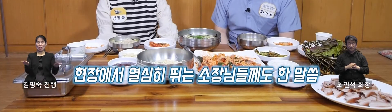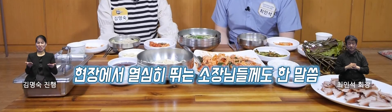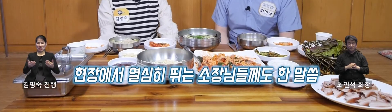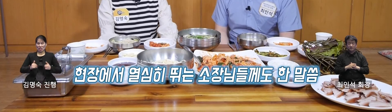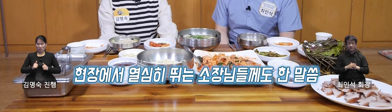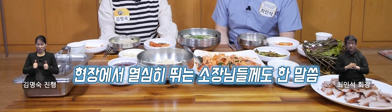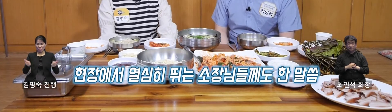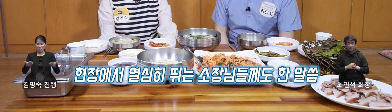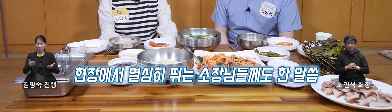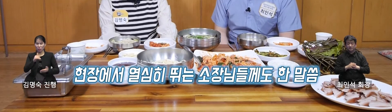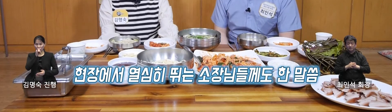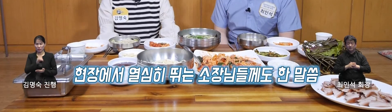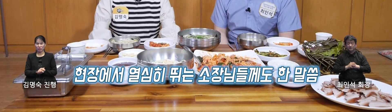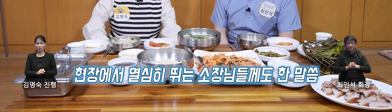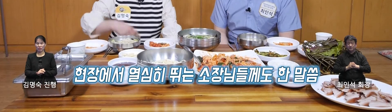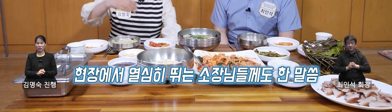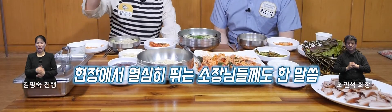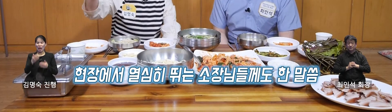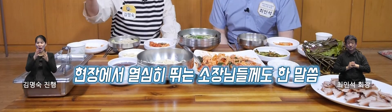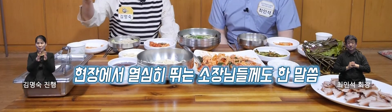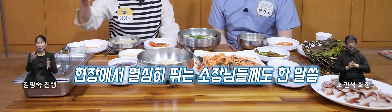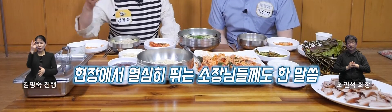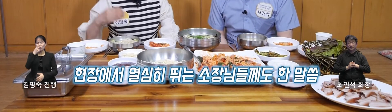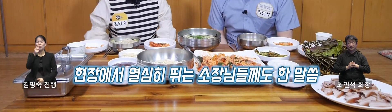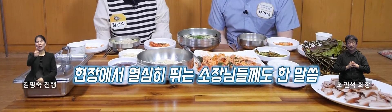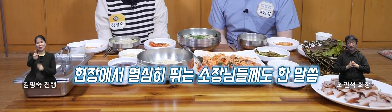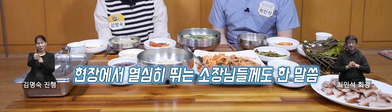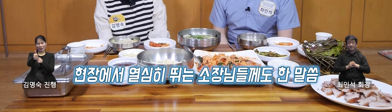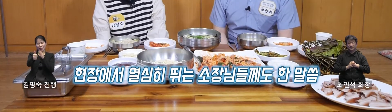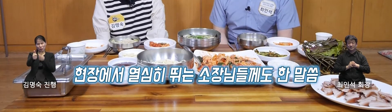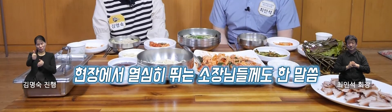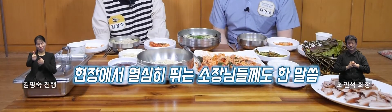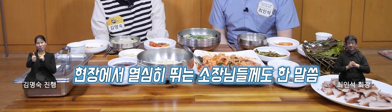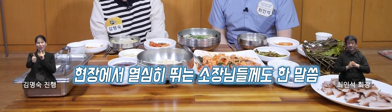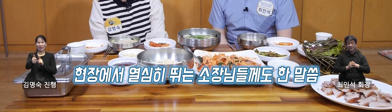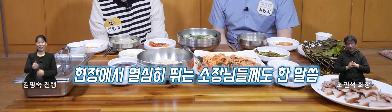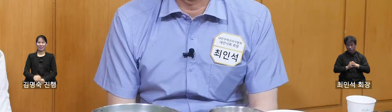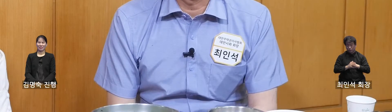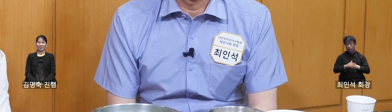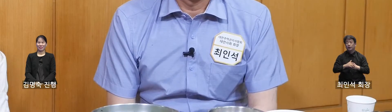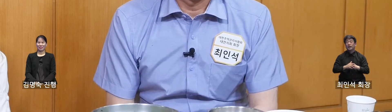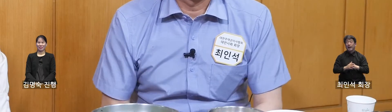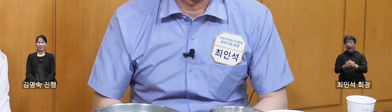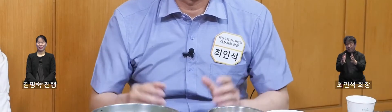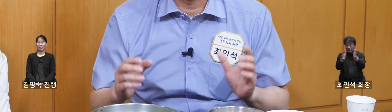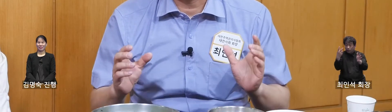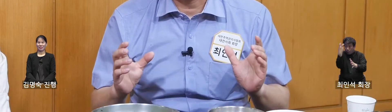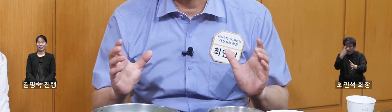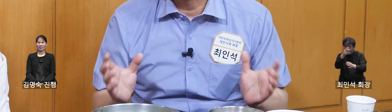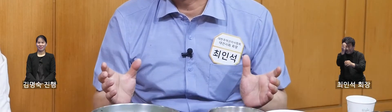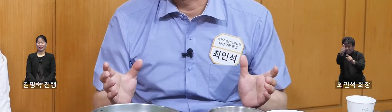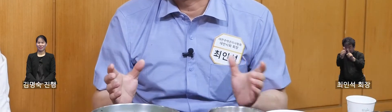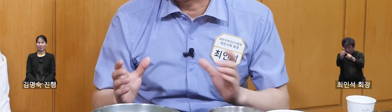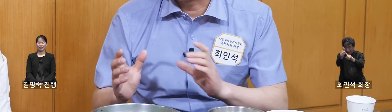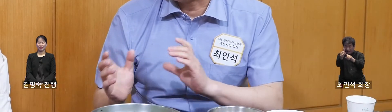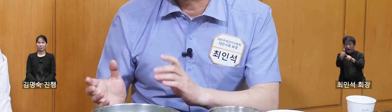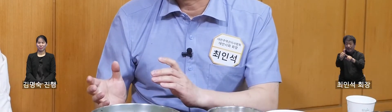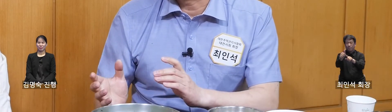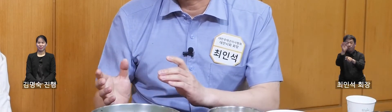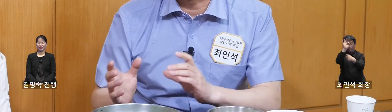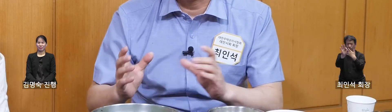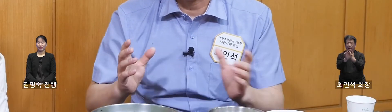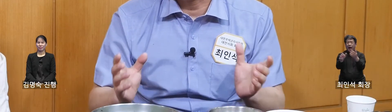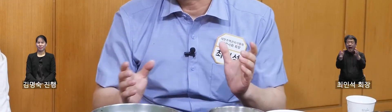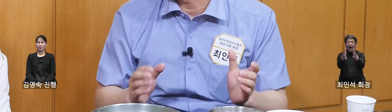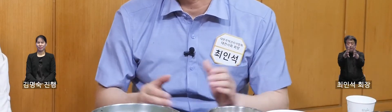열심히 현장. 뛰고 있는 네. 우리 소장님들에게도 네, 우리 소장님들 그 정말 각 아파트마다